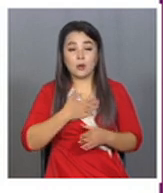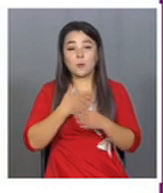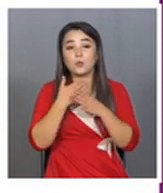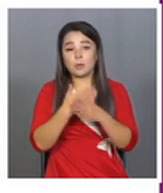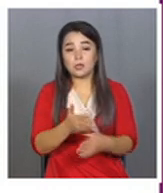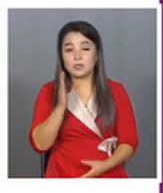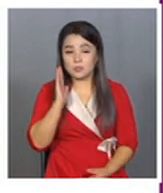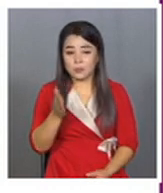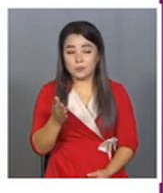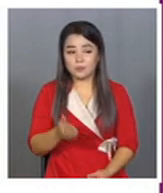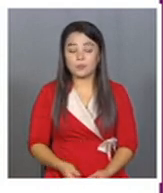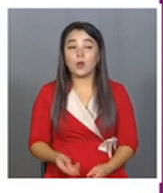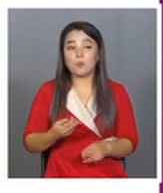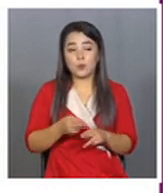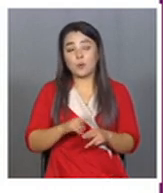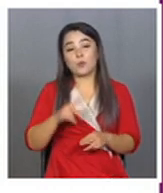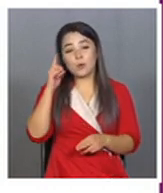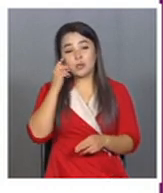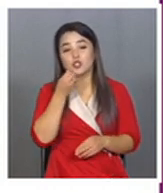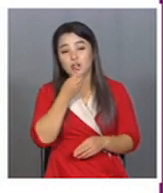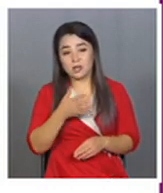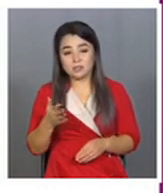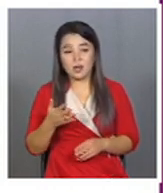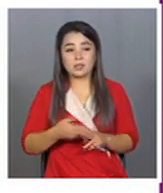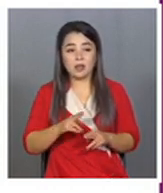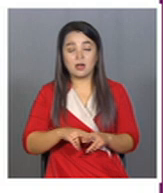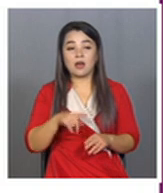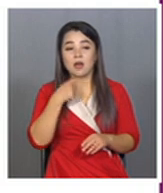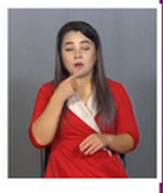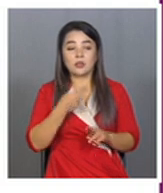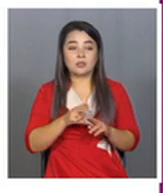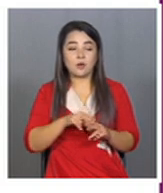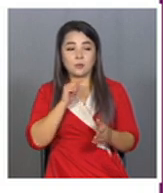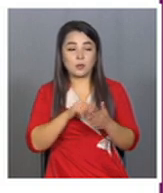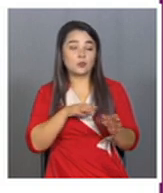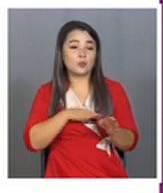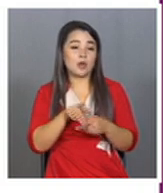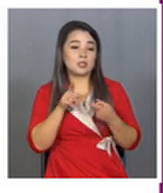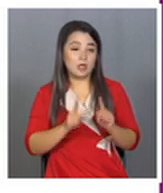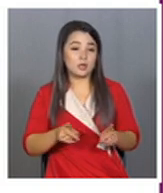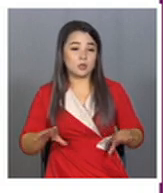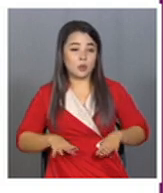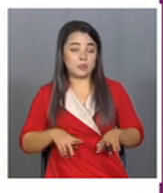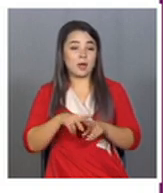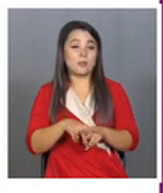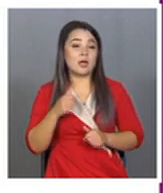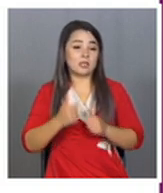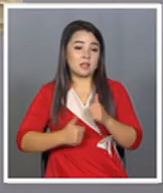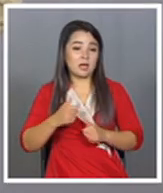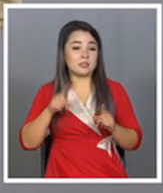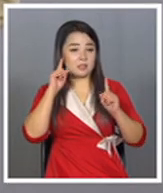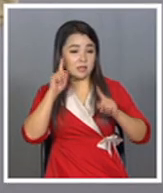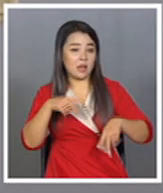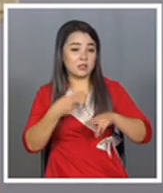бе? Бұл ойың жақсы екен. Аузымен құс түстеген нағыз тұлпар бәйгеде танылады.